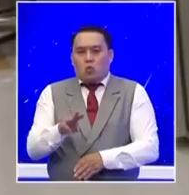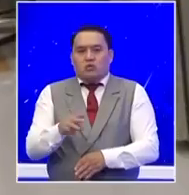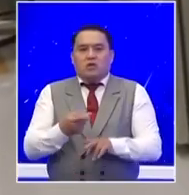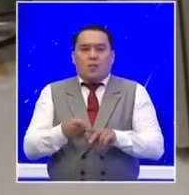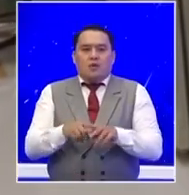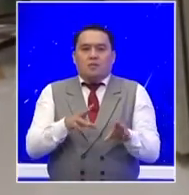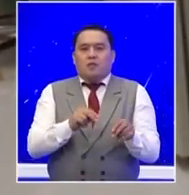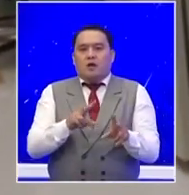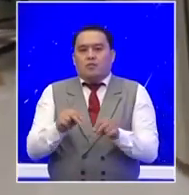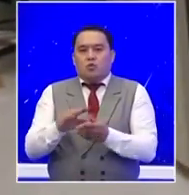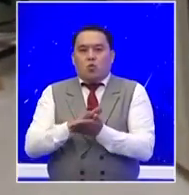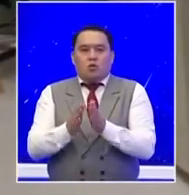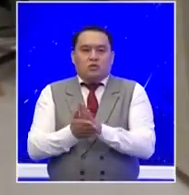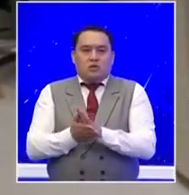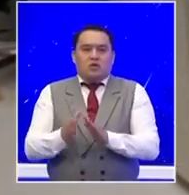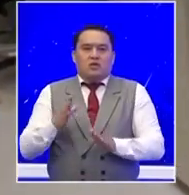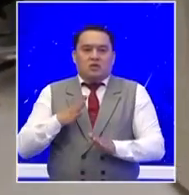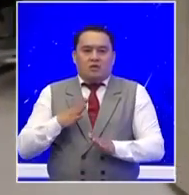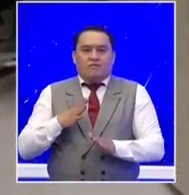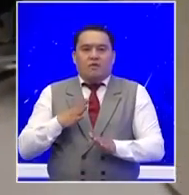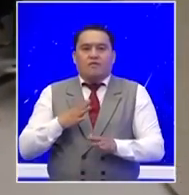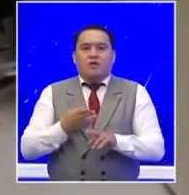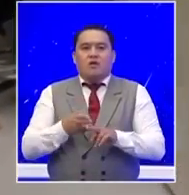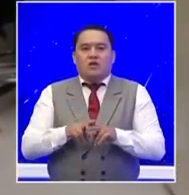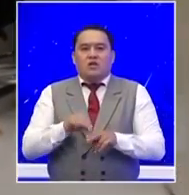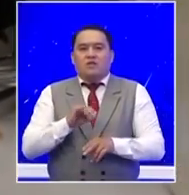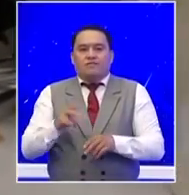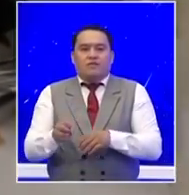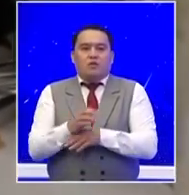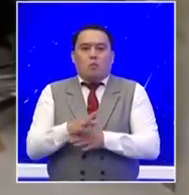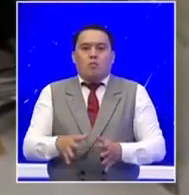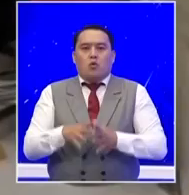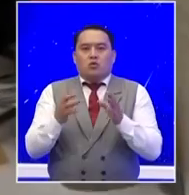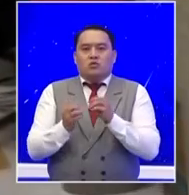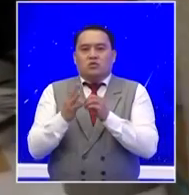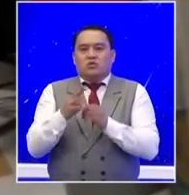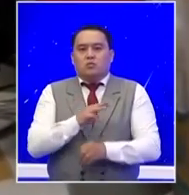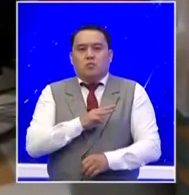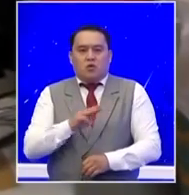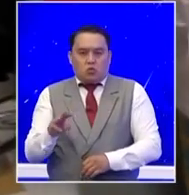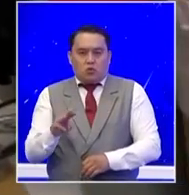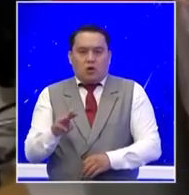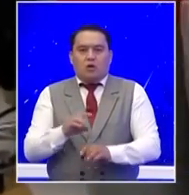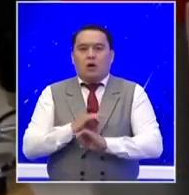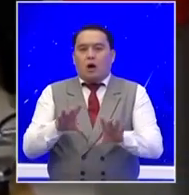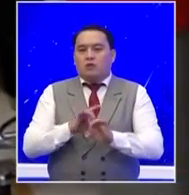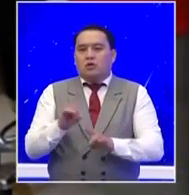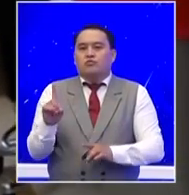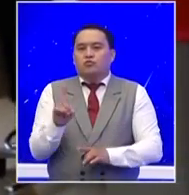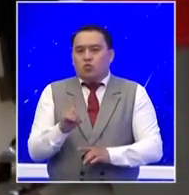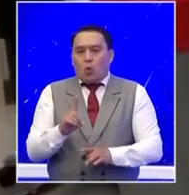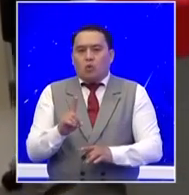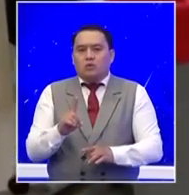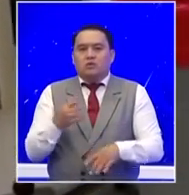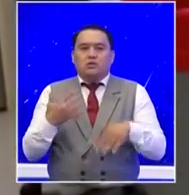самой благоприятной среде лампы нейтрализовали возбудителя инфекции чуть более чем за 14 минут. Отмечается, что даже